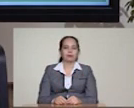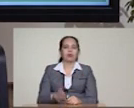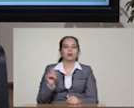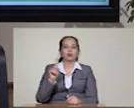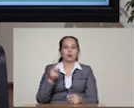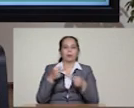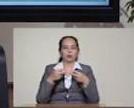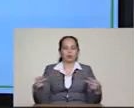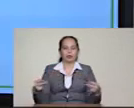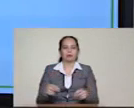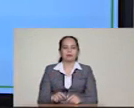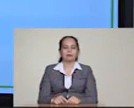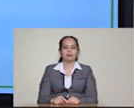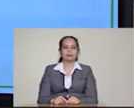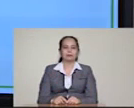Ну что, получается?